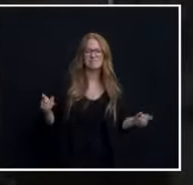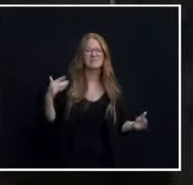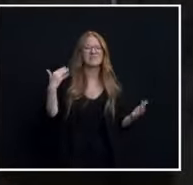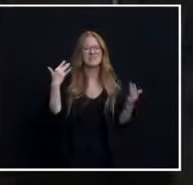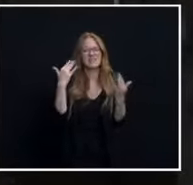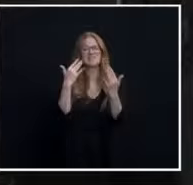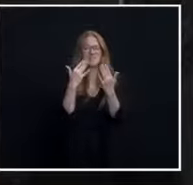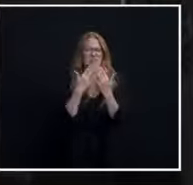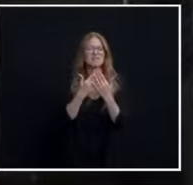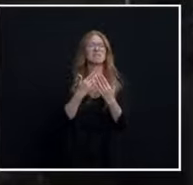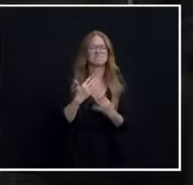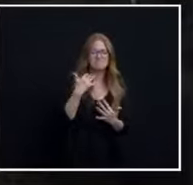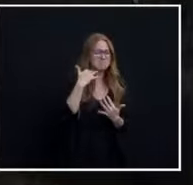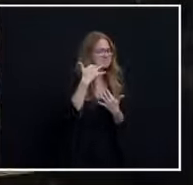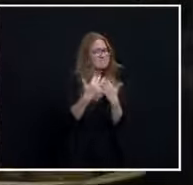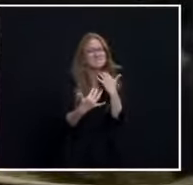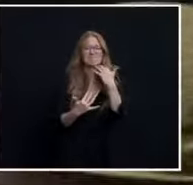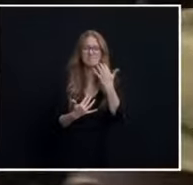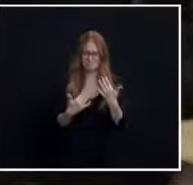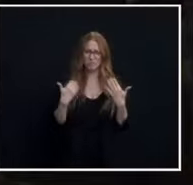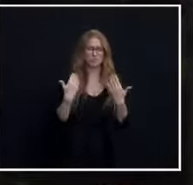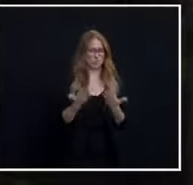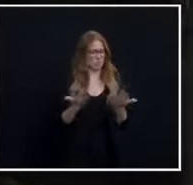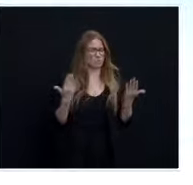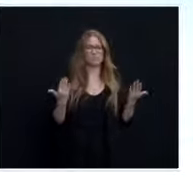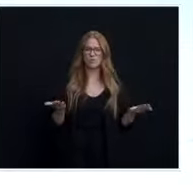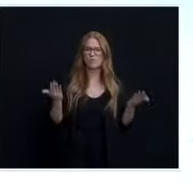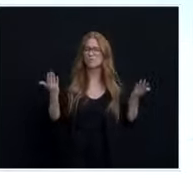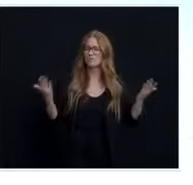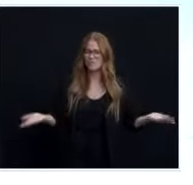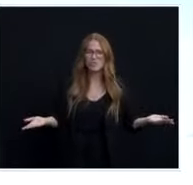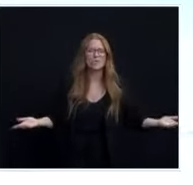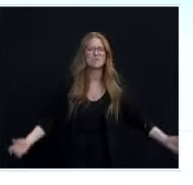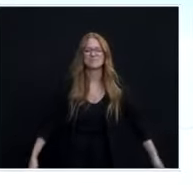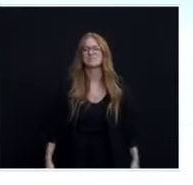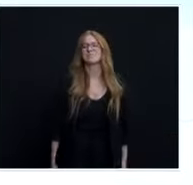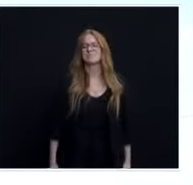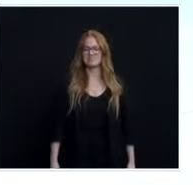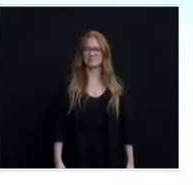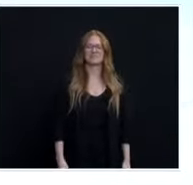Dass irgendeiner irgendwen verzeiht hat, wie das geht.